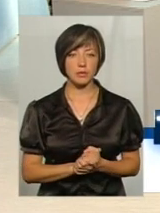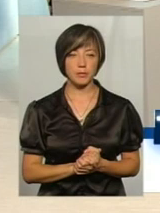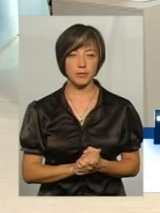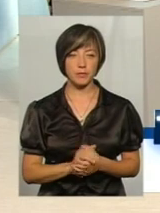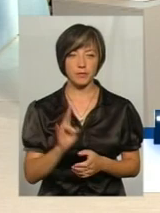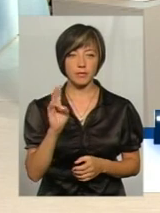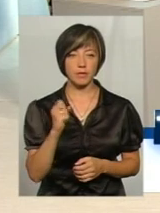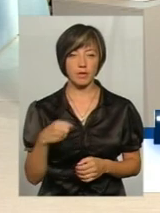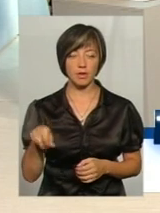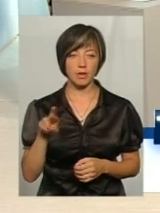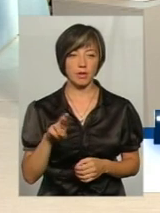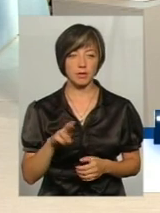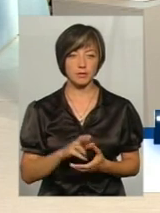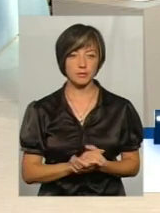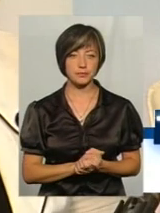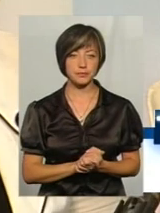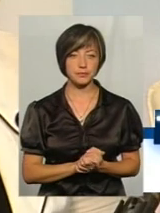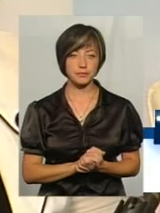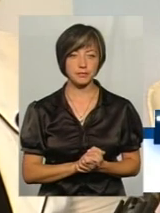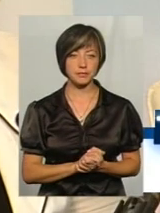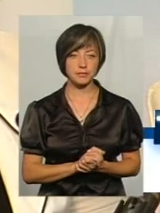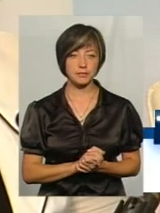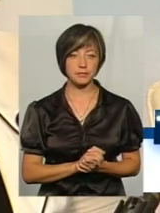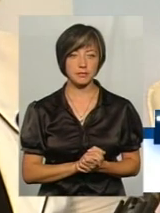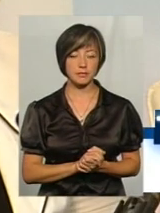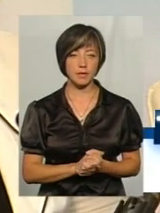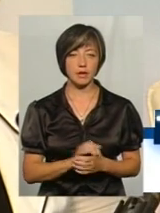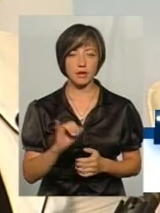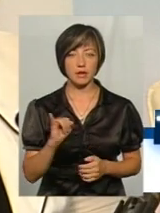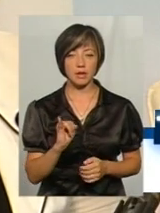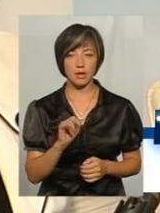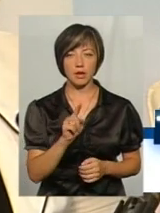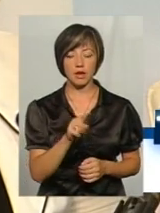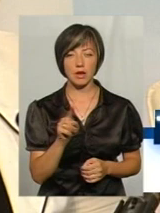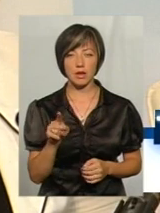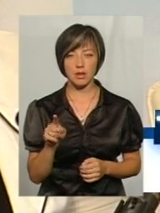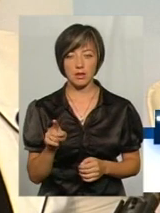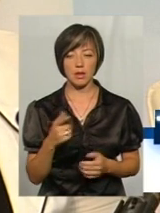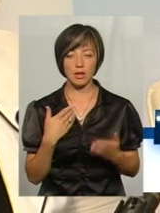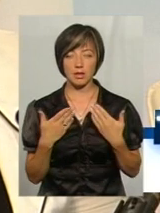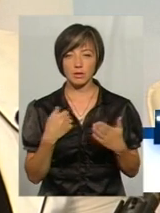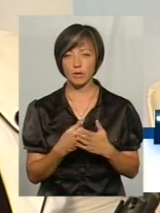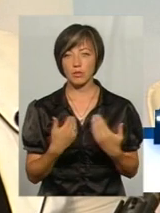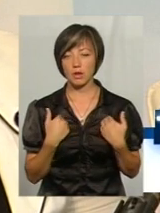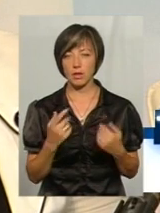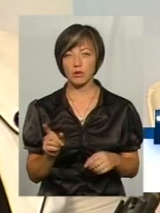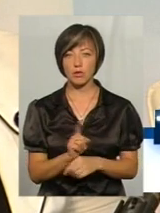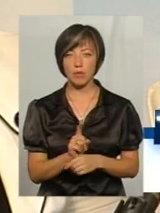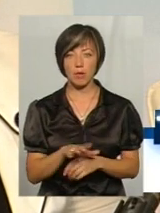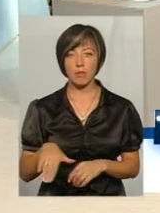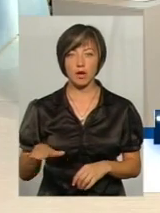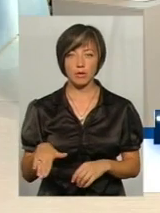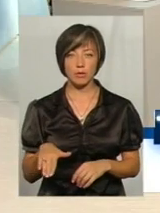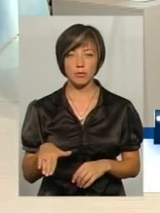Надежда, по-моему. Вот, и они, вроде, относились нормально. Потом